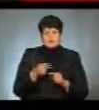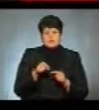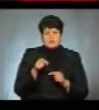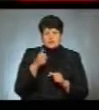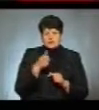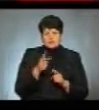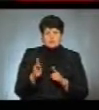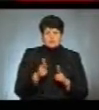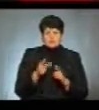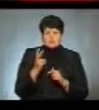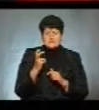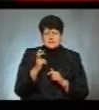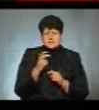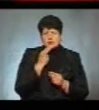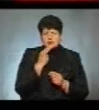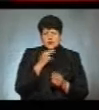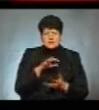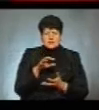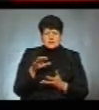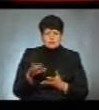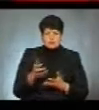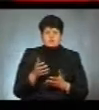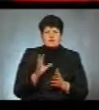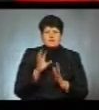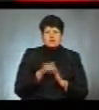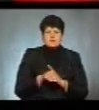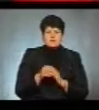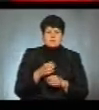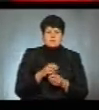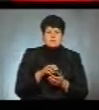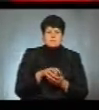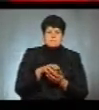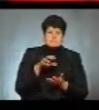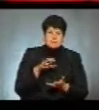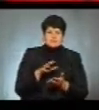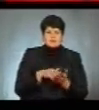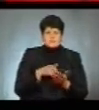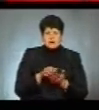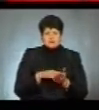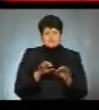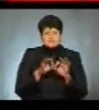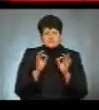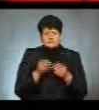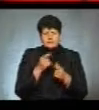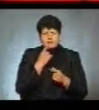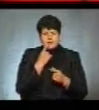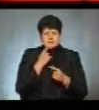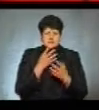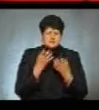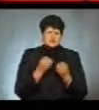підготували 200 продуктових наборів, таких великодніх, де входить і пасушка, і масло, і ковбаска, і яйця, і ще деякі крупи,